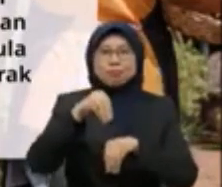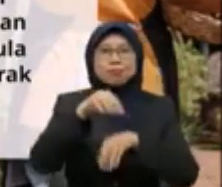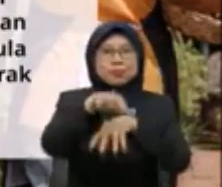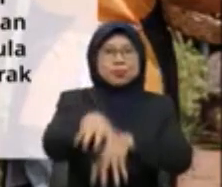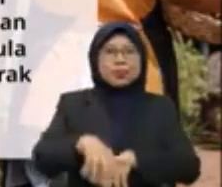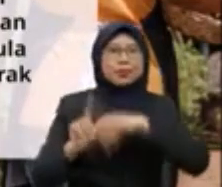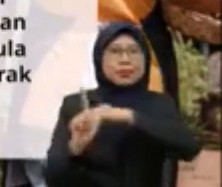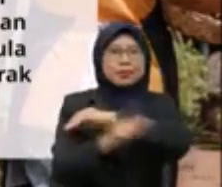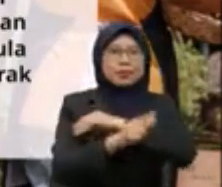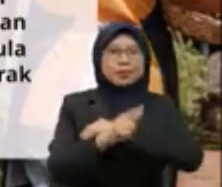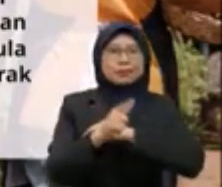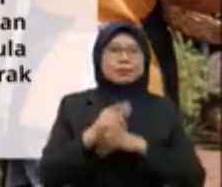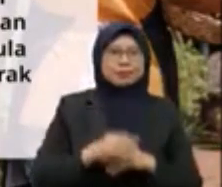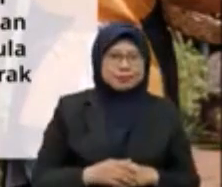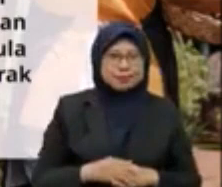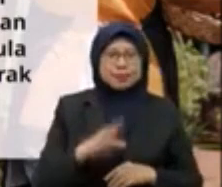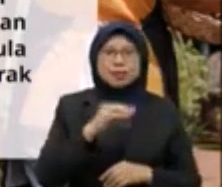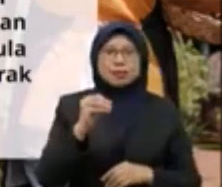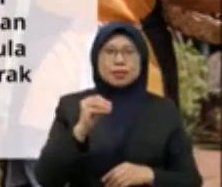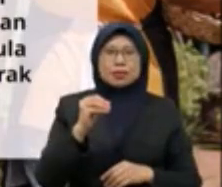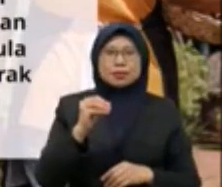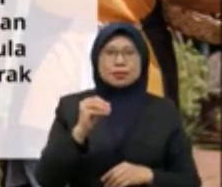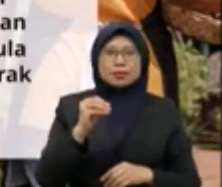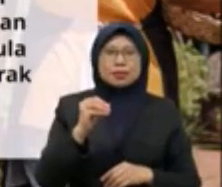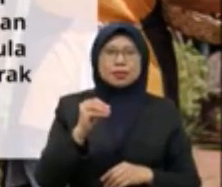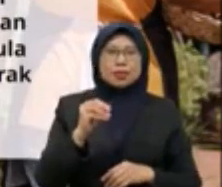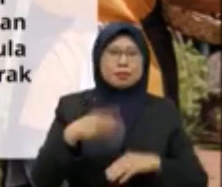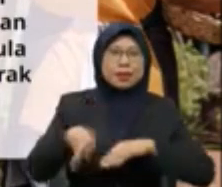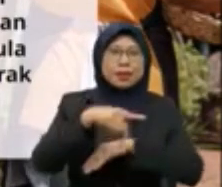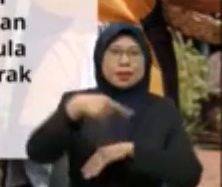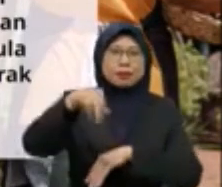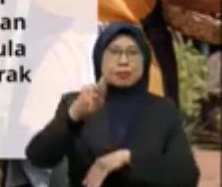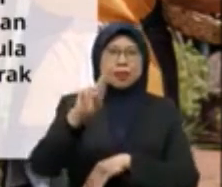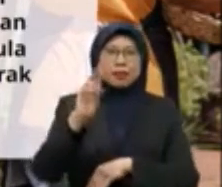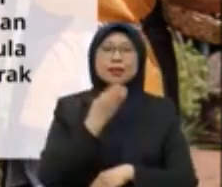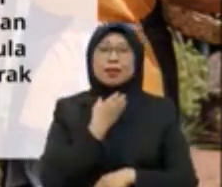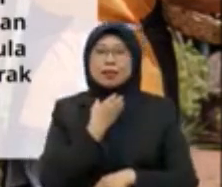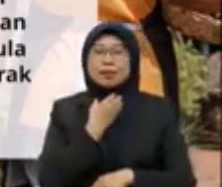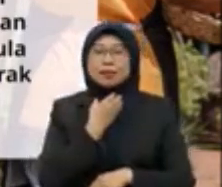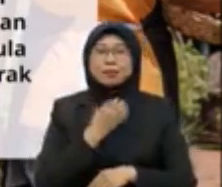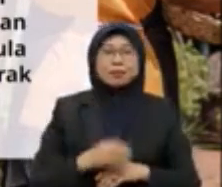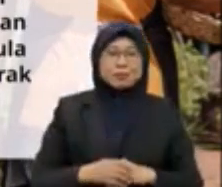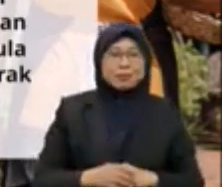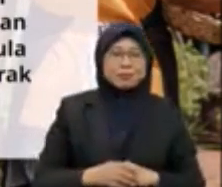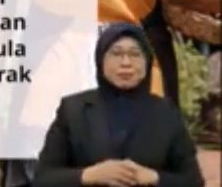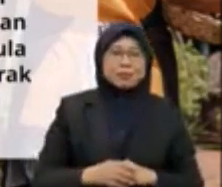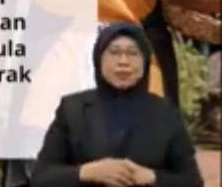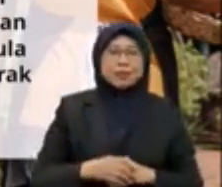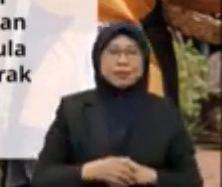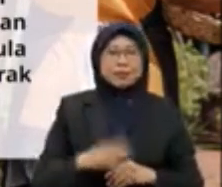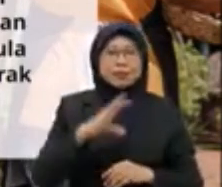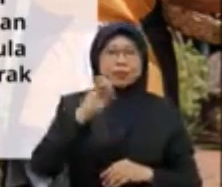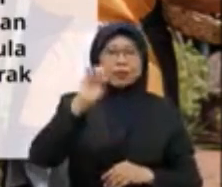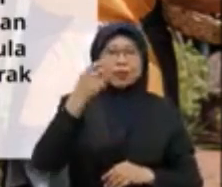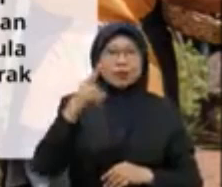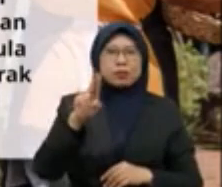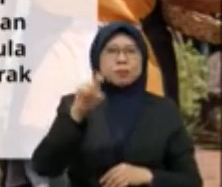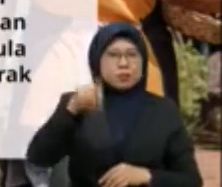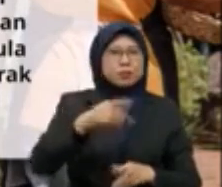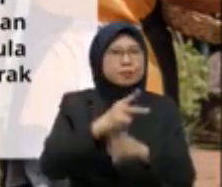semula ladang orang asli Data Batang Padang Perak dan Ulu Langat Selangor. OKU harus